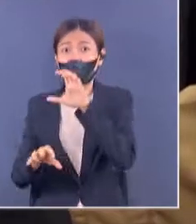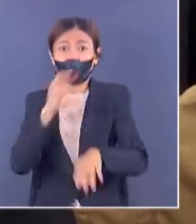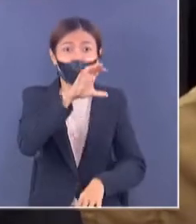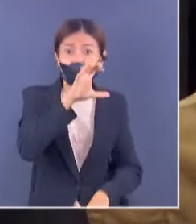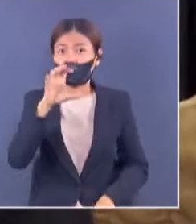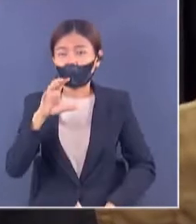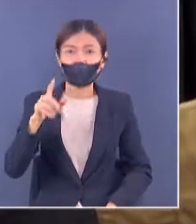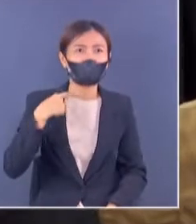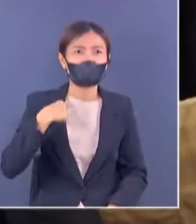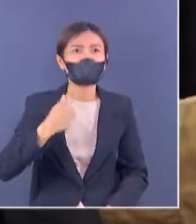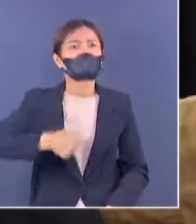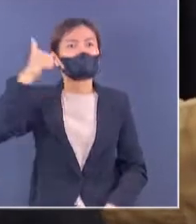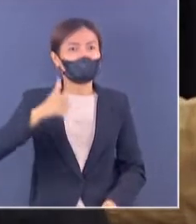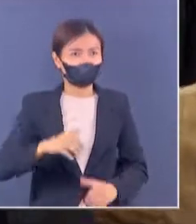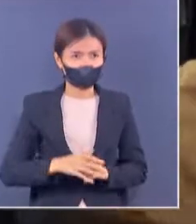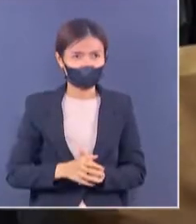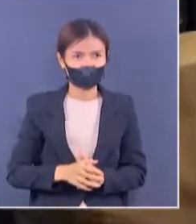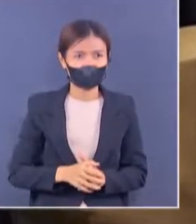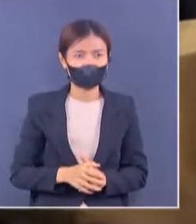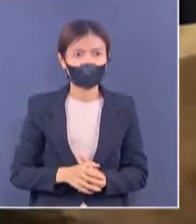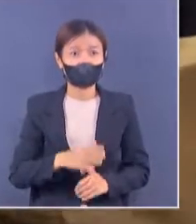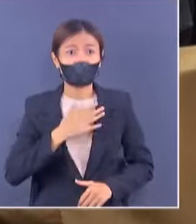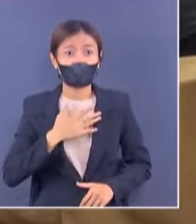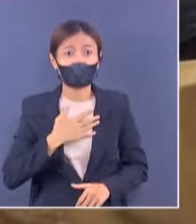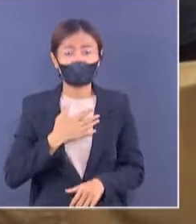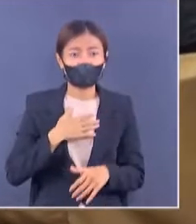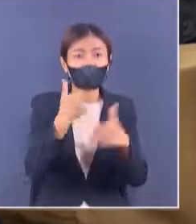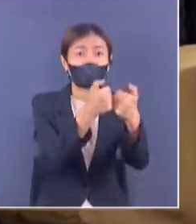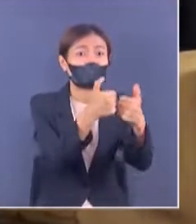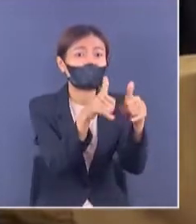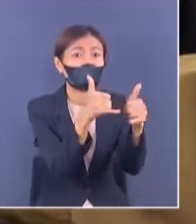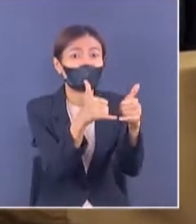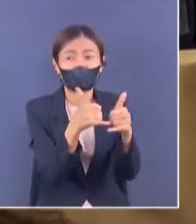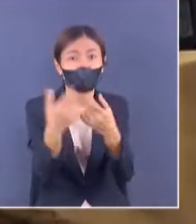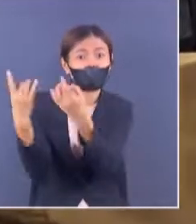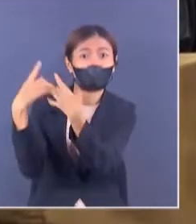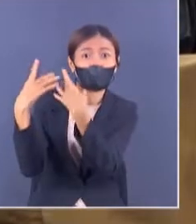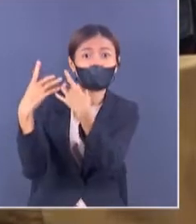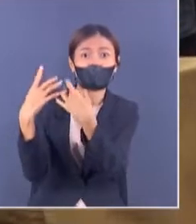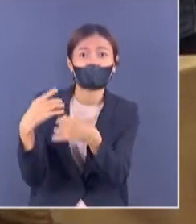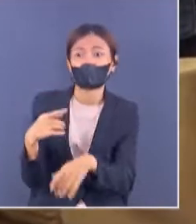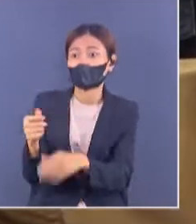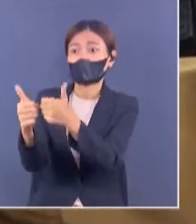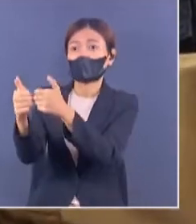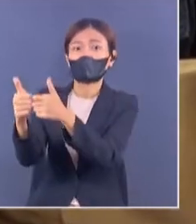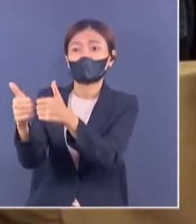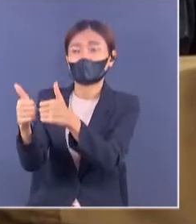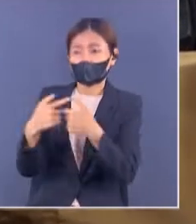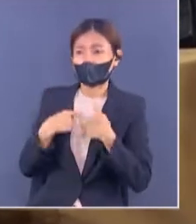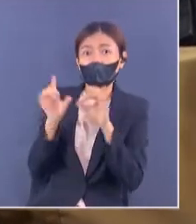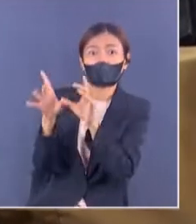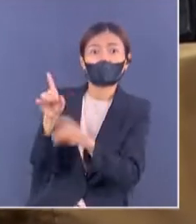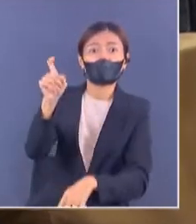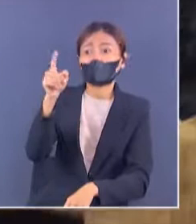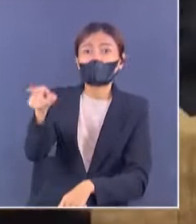ขาต้องตะโกนแข่งกันแล้วเราแบบ คือระหว่างที่เวลาเราเล่นเขาปวดเราแต่เราแต่เวลาเขาเล่นเราปวดเขาไม่ได้อ่ะคือเสียงเขา